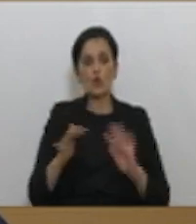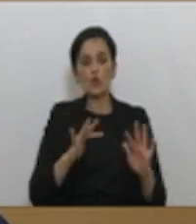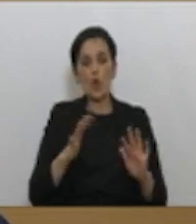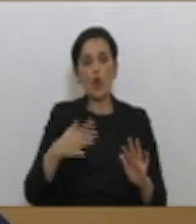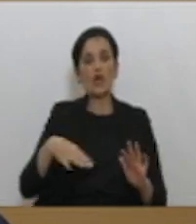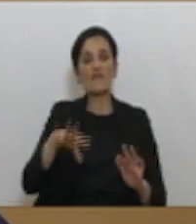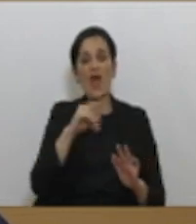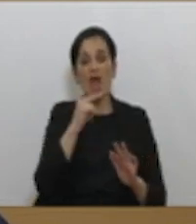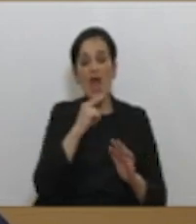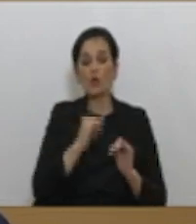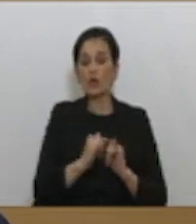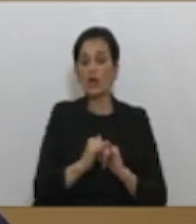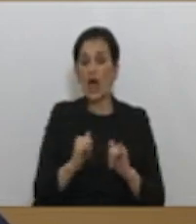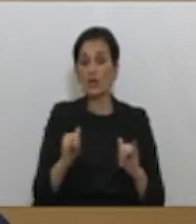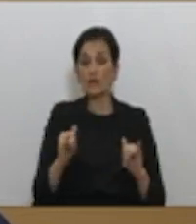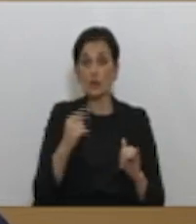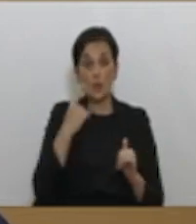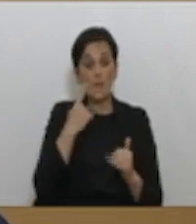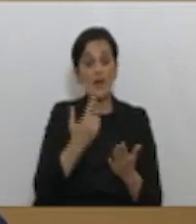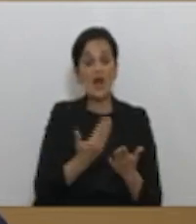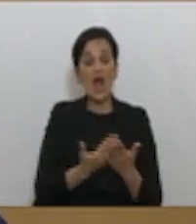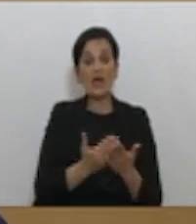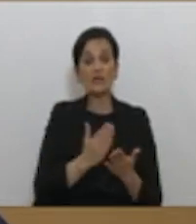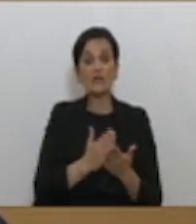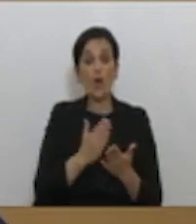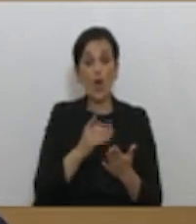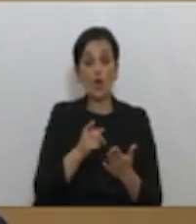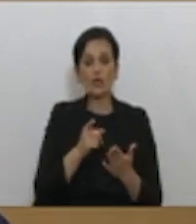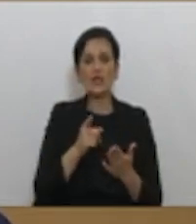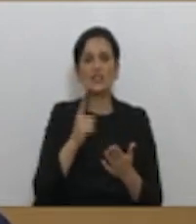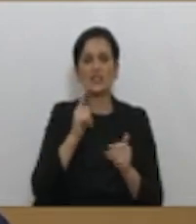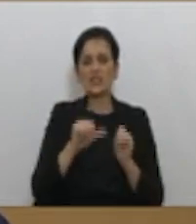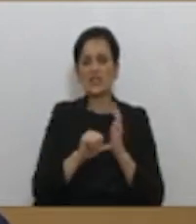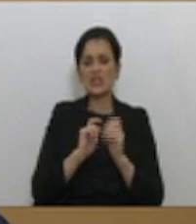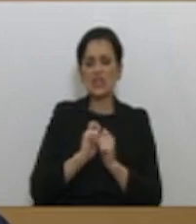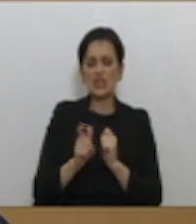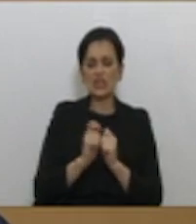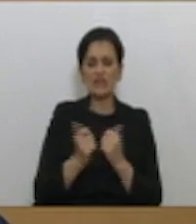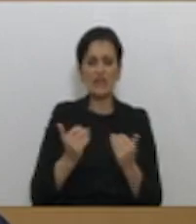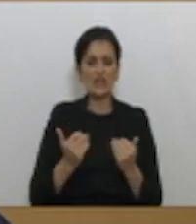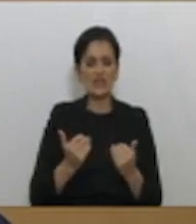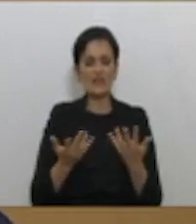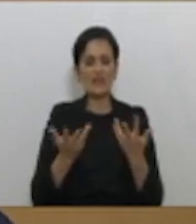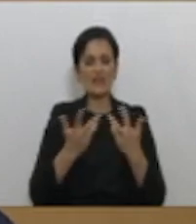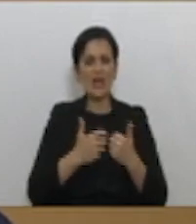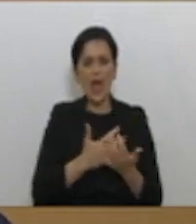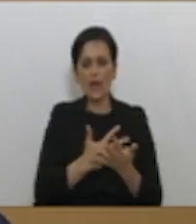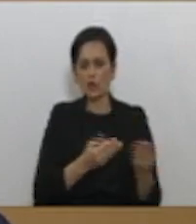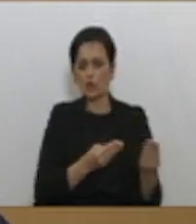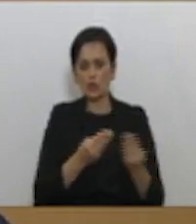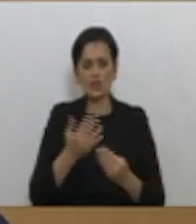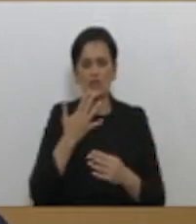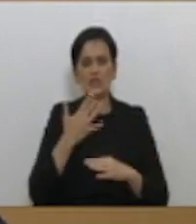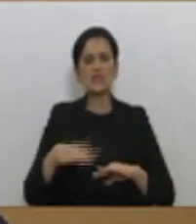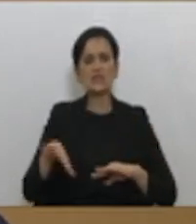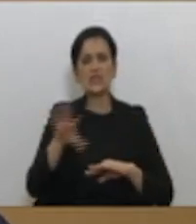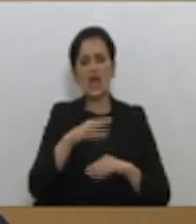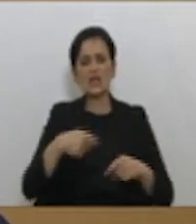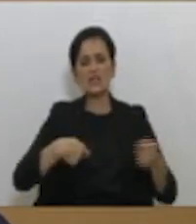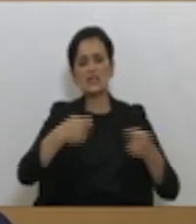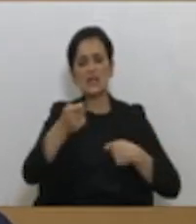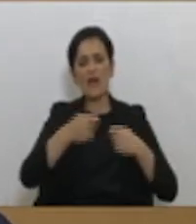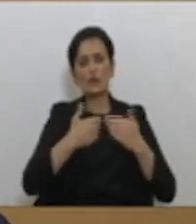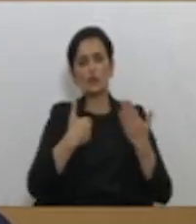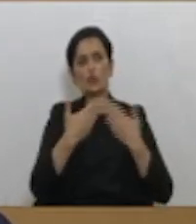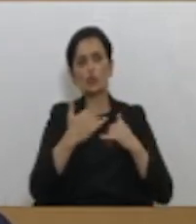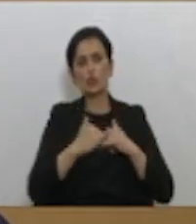ეკონომიკის განვითარებაში. მხედველობაში მას ინვესტიციების მოზიდვა, თანამედროვე ტექნოლოგიის შემოტანა ქვეყანაში, საგარეო სავაჭრო ურთიერთობების